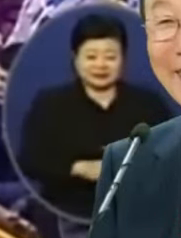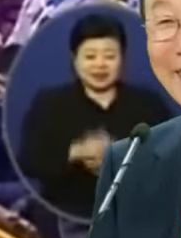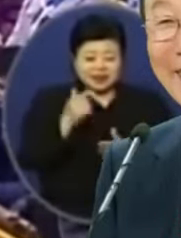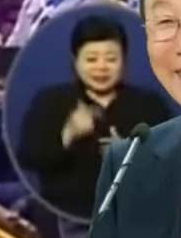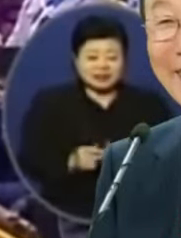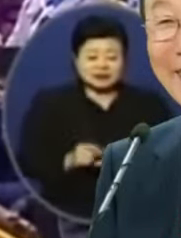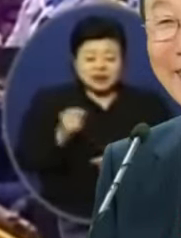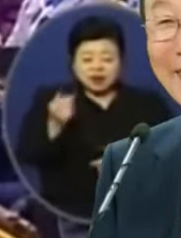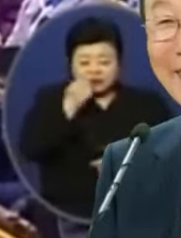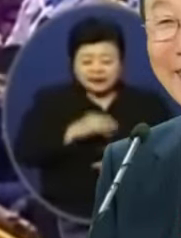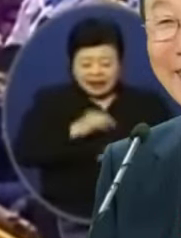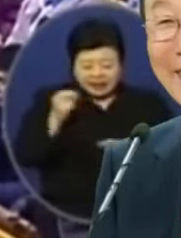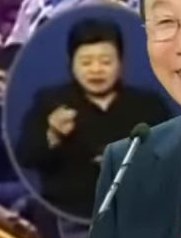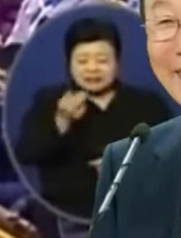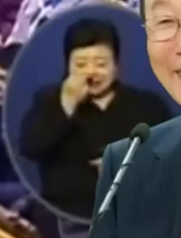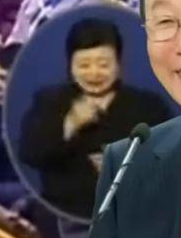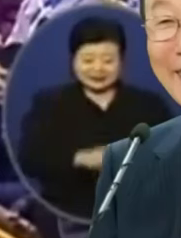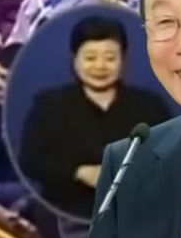예수 영생 내 영생.